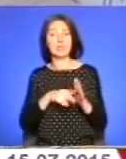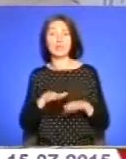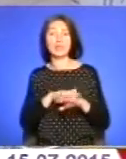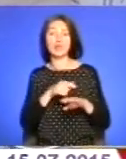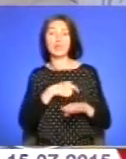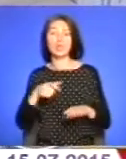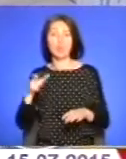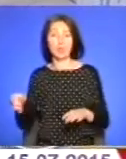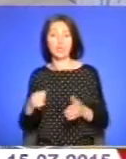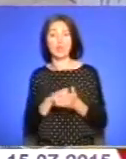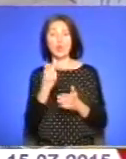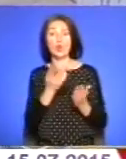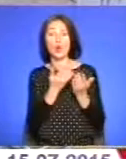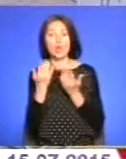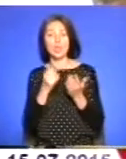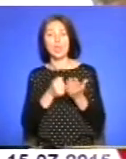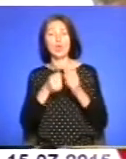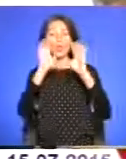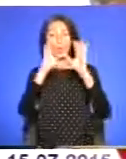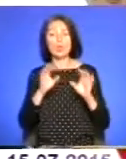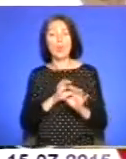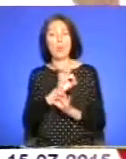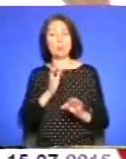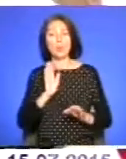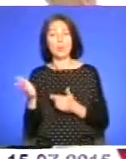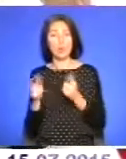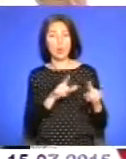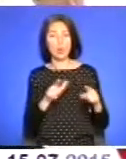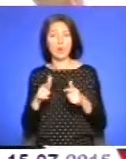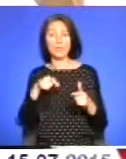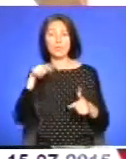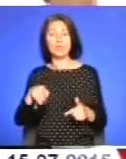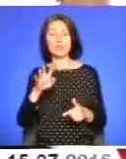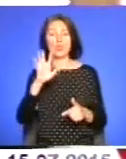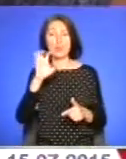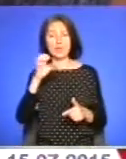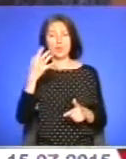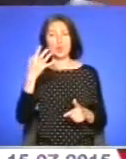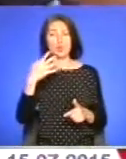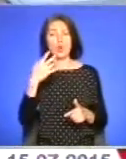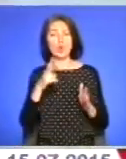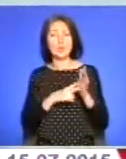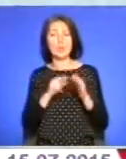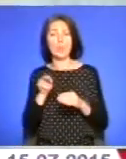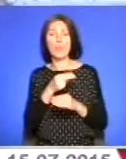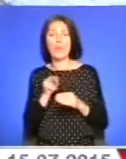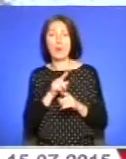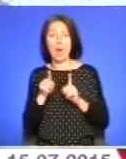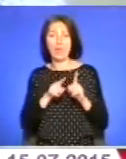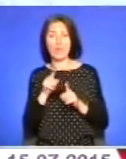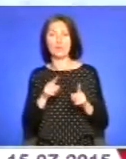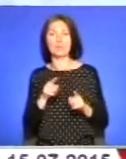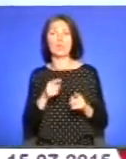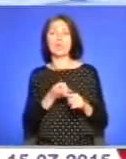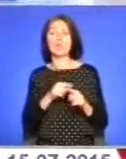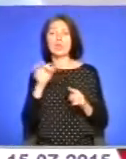депутатів. До другого читання до законопроекту було підготовлено 1547 поправок. До виборів цієї осені відбудеться